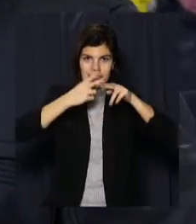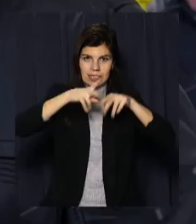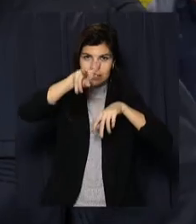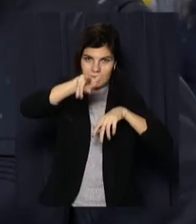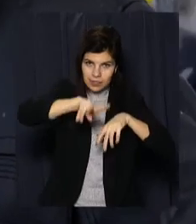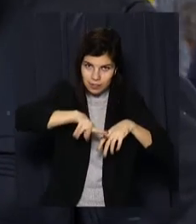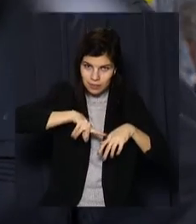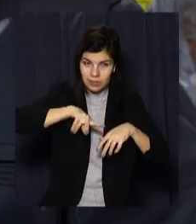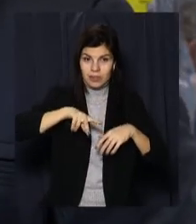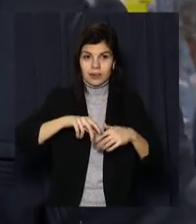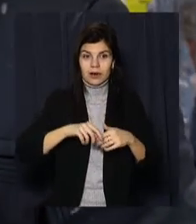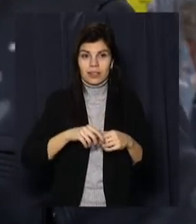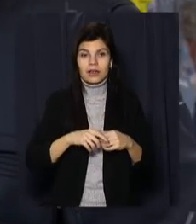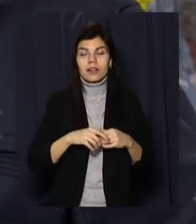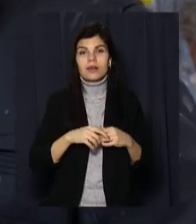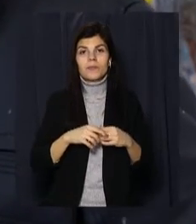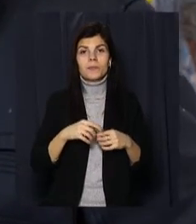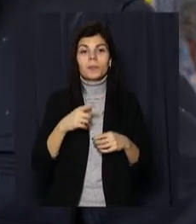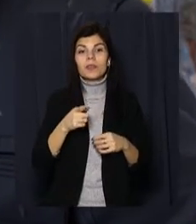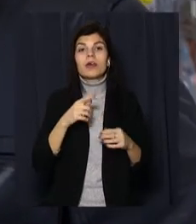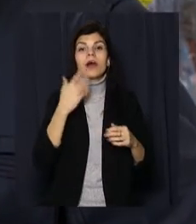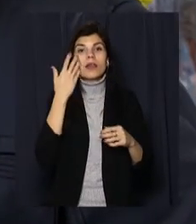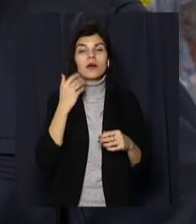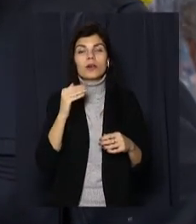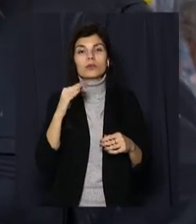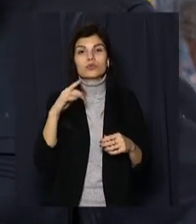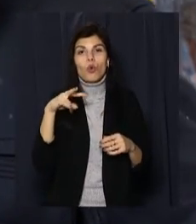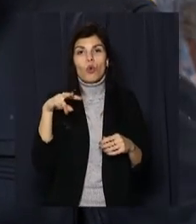разрабатывается так называемый желоб, после чего